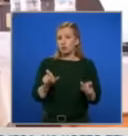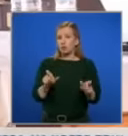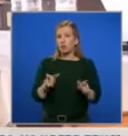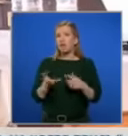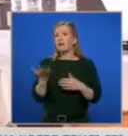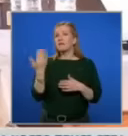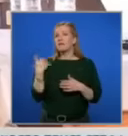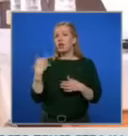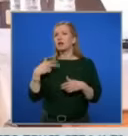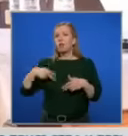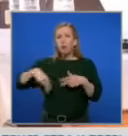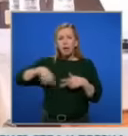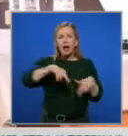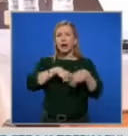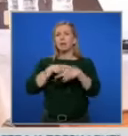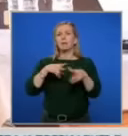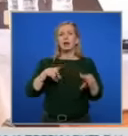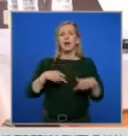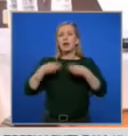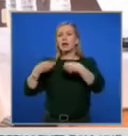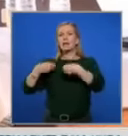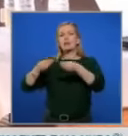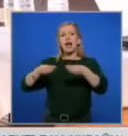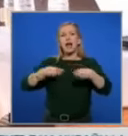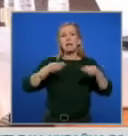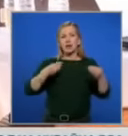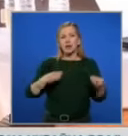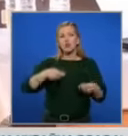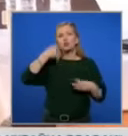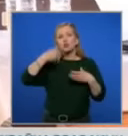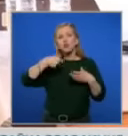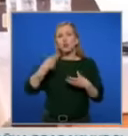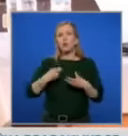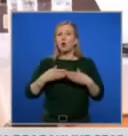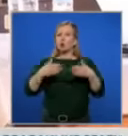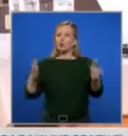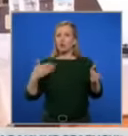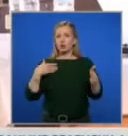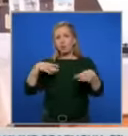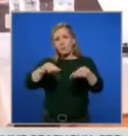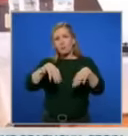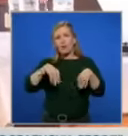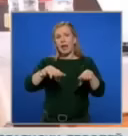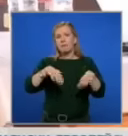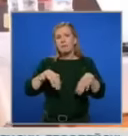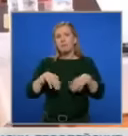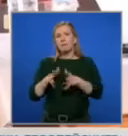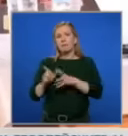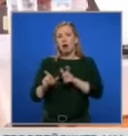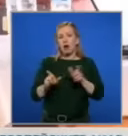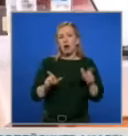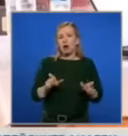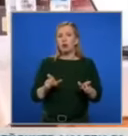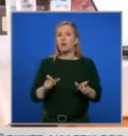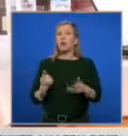обиколихме улиците, раздадохме супи. Отворихме моя тенис клуб, за да приютим хората. Първо дойдоха нашите служители със семействата